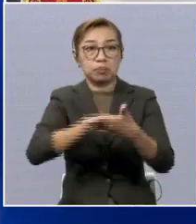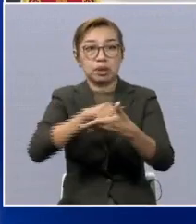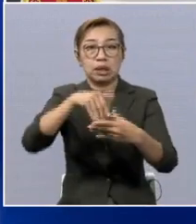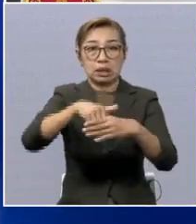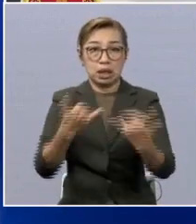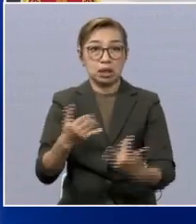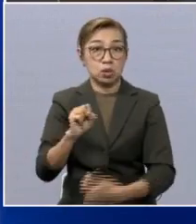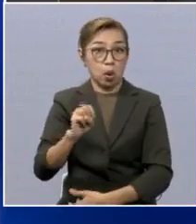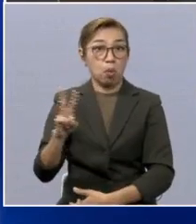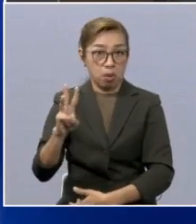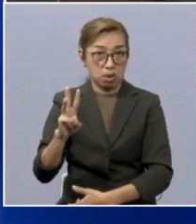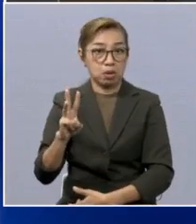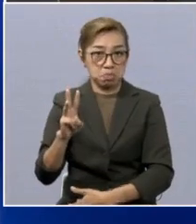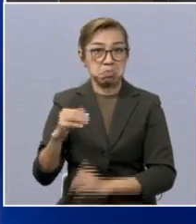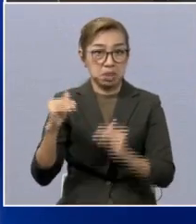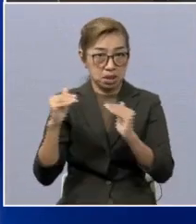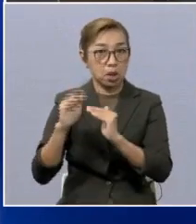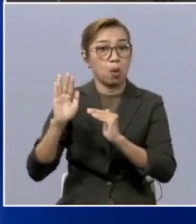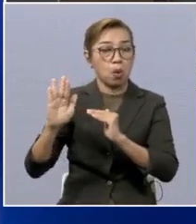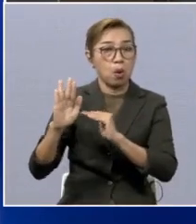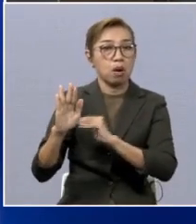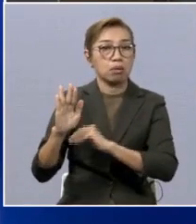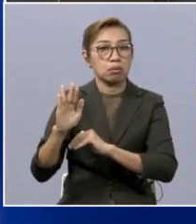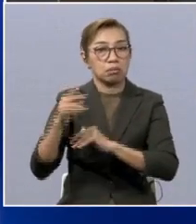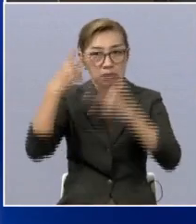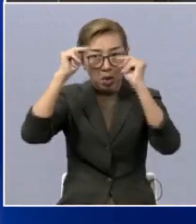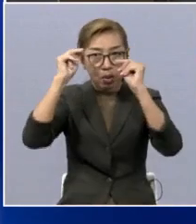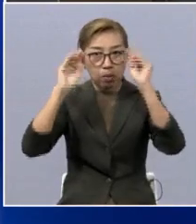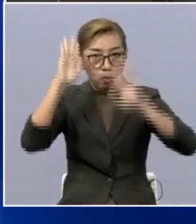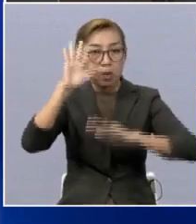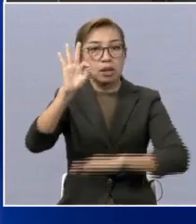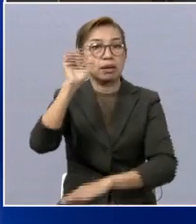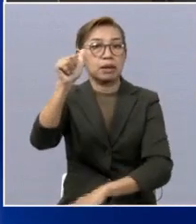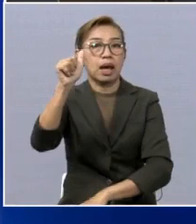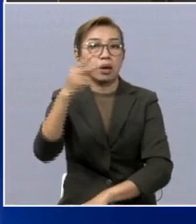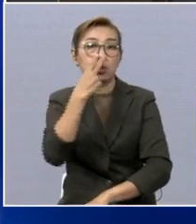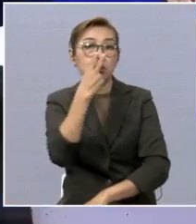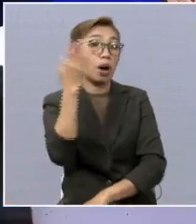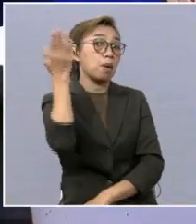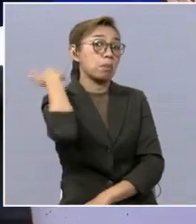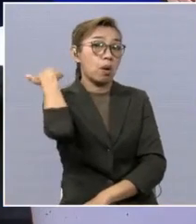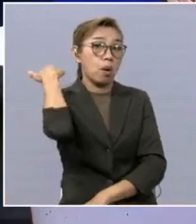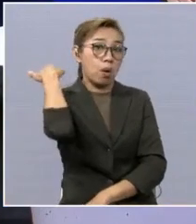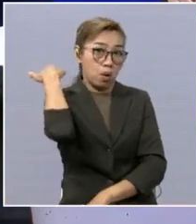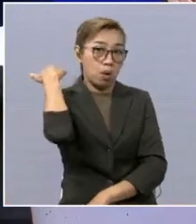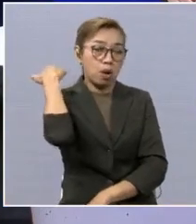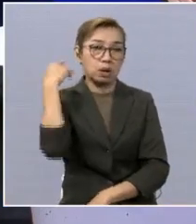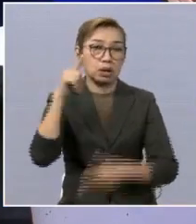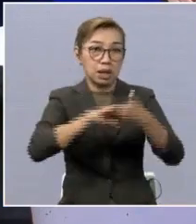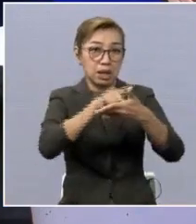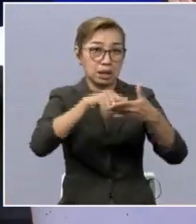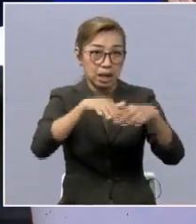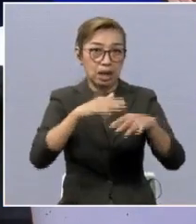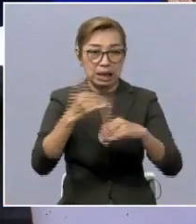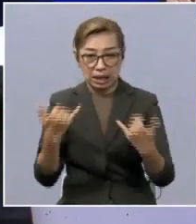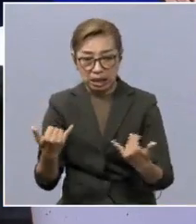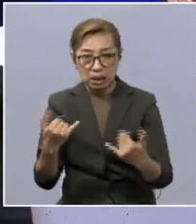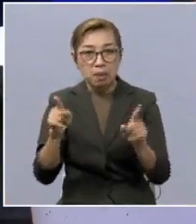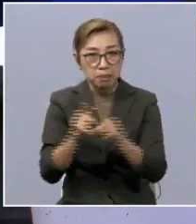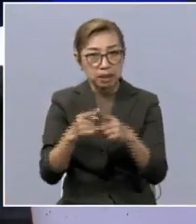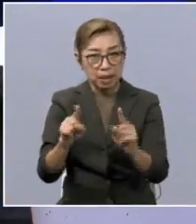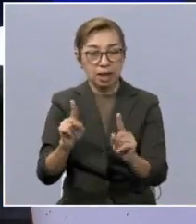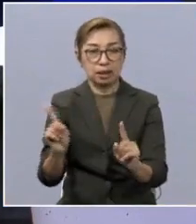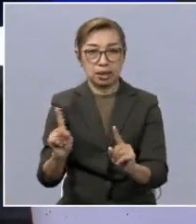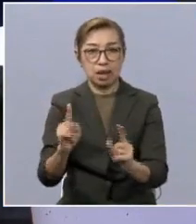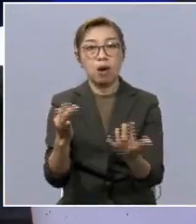ายกอยู่อีกครั้งหนึ่งนะฮะก็ต้องรอดูวันนั้นว่าท่าทีวันนี้จะเหมือนกับตอนที่มีการเลือกตั้งเกิดขึ้นแล้วหรือเปล่านะฮะทีนี้น